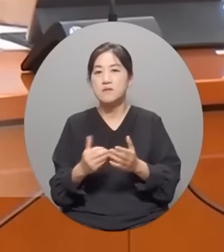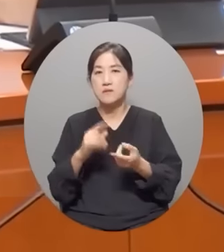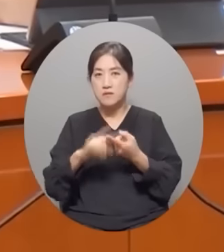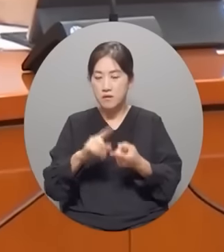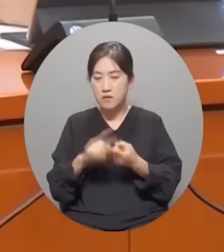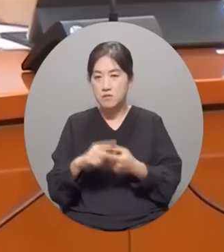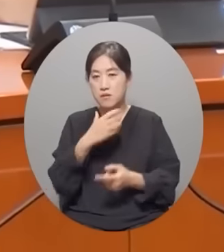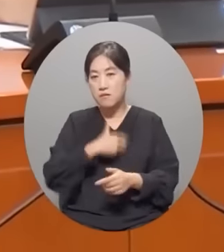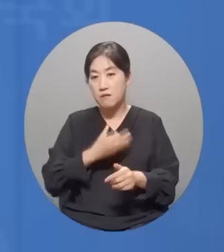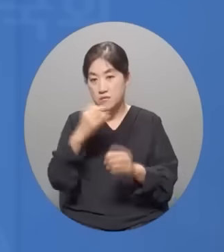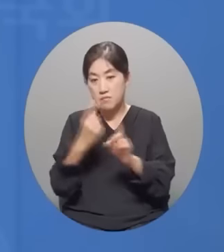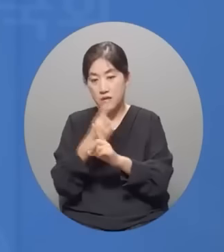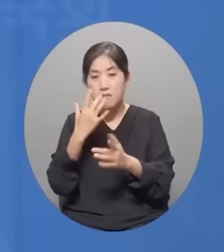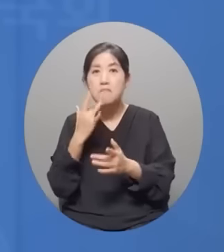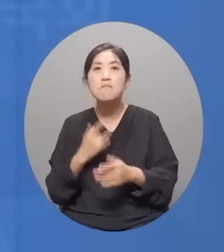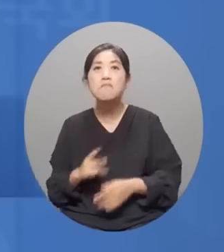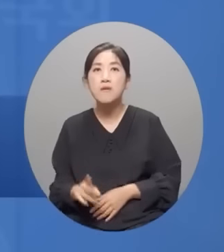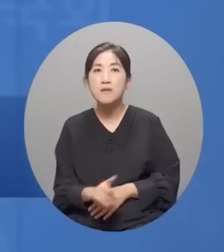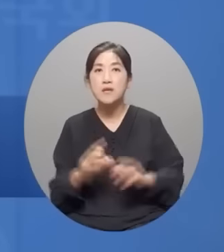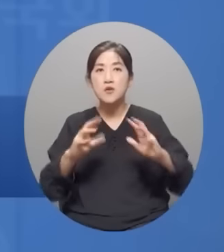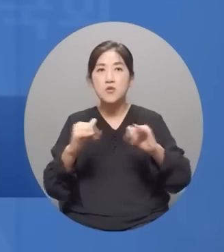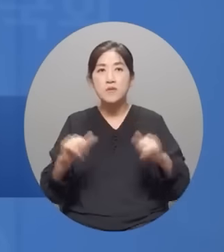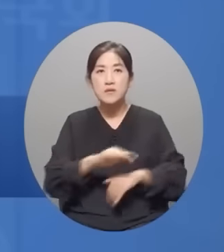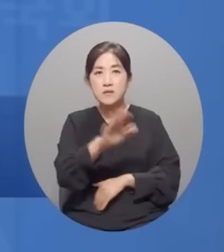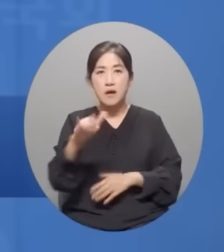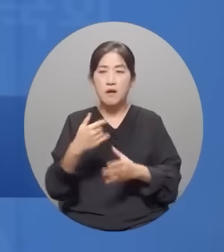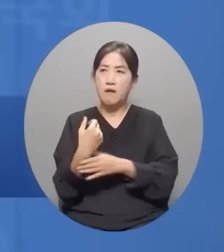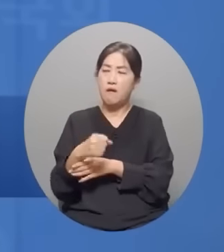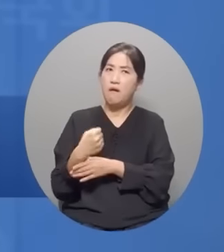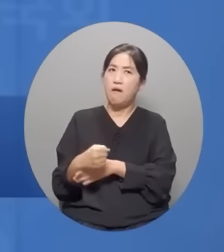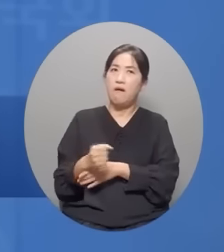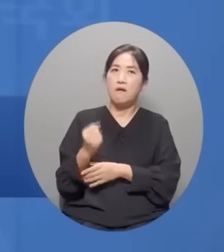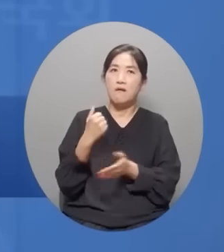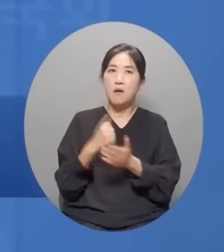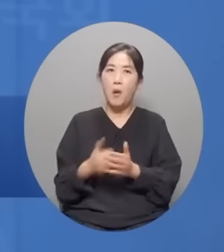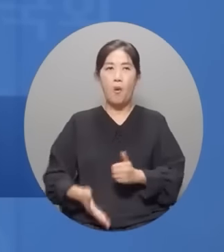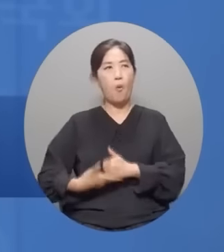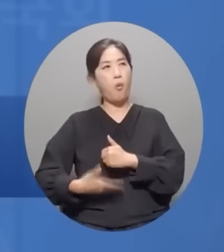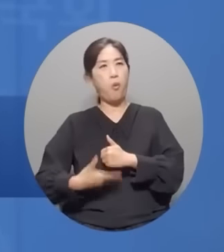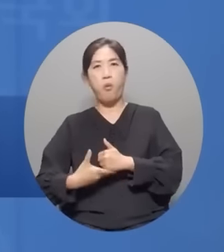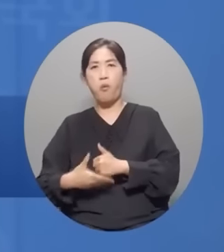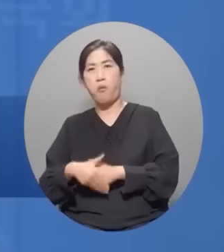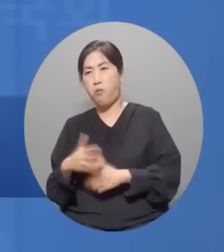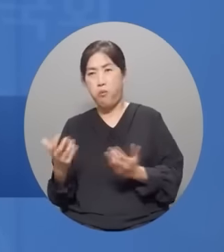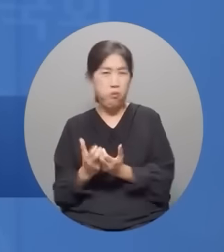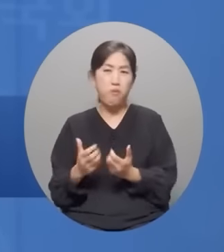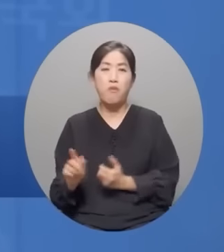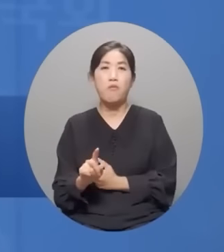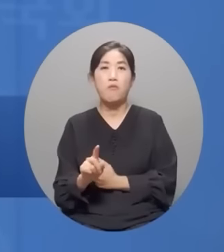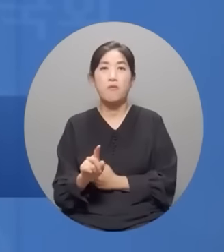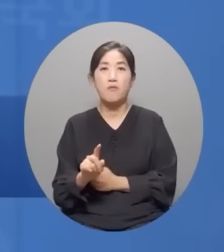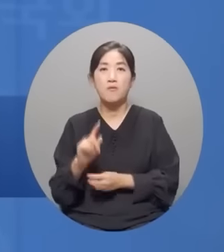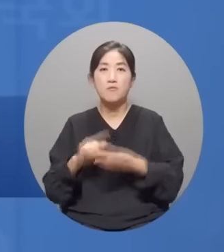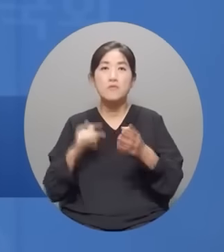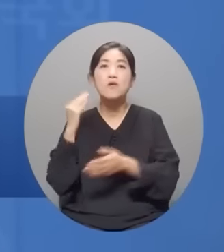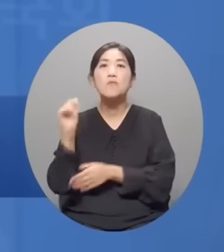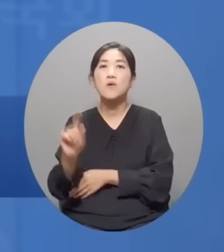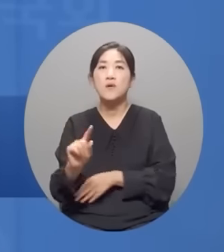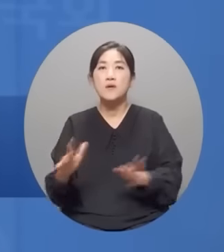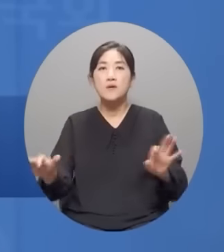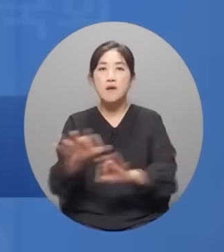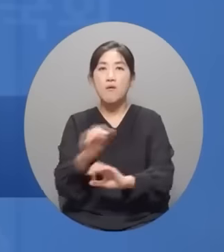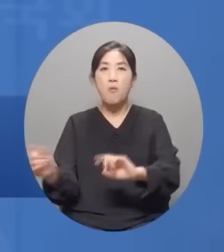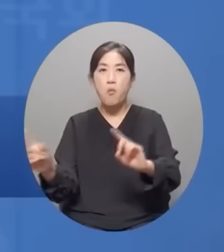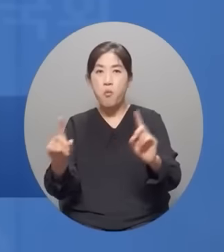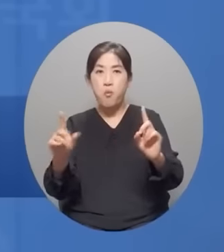있다고 했습니다 누구도 납득하지 못할 자화자찬으로 가득했습니다 경제 활력이